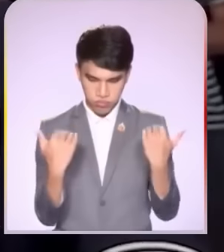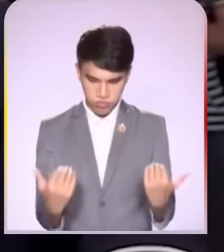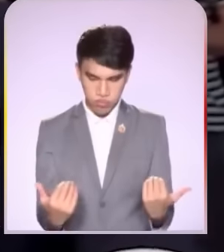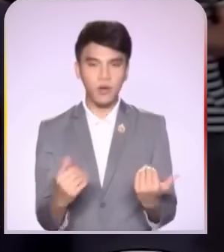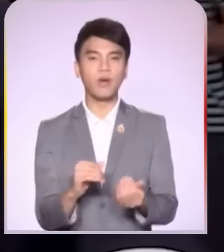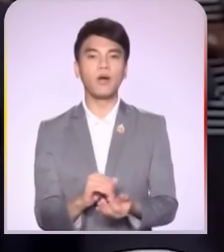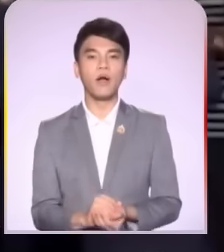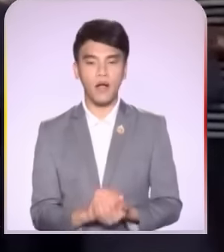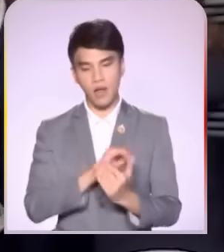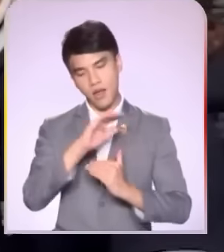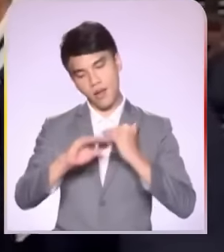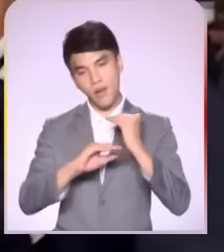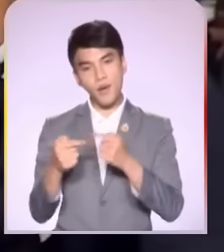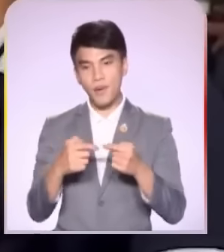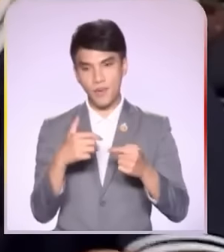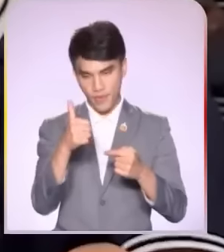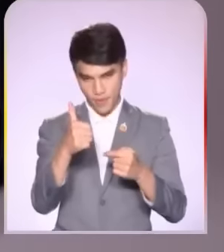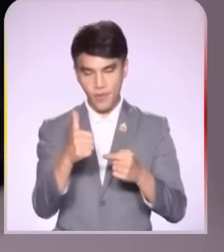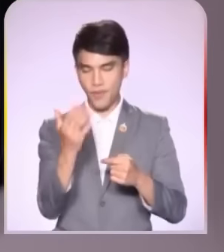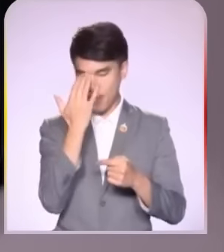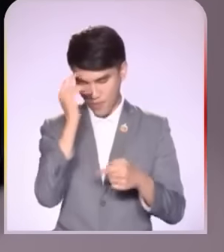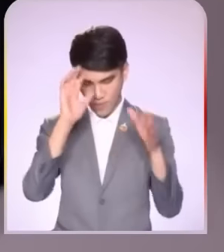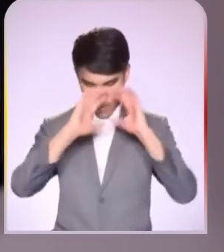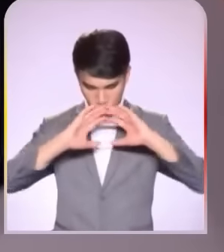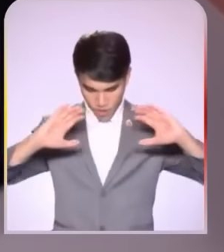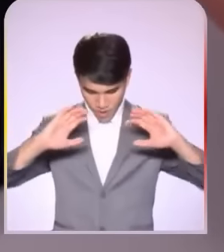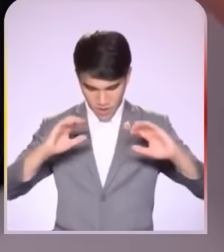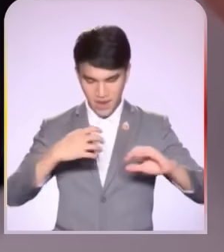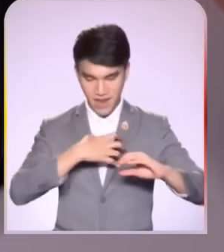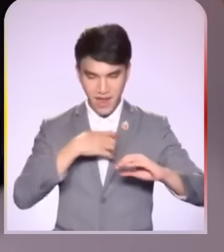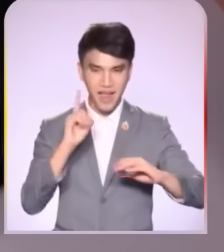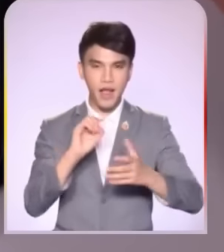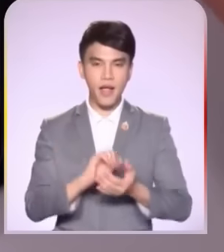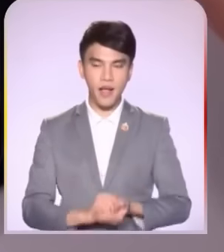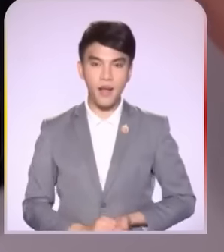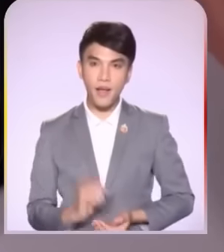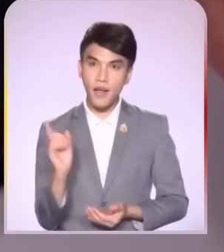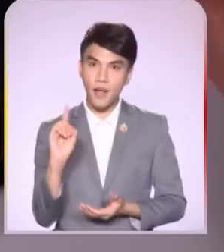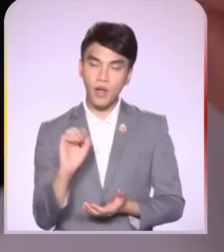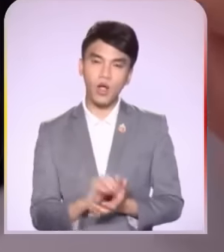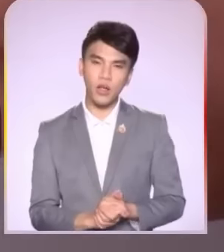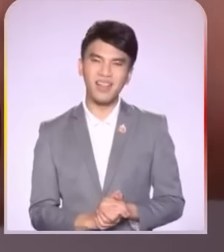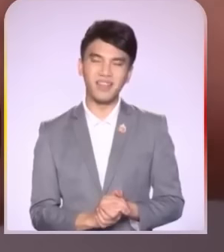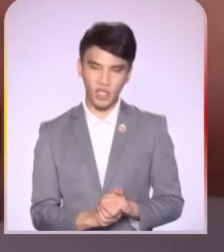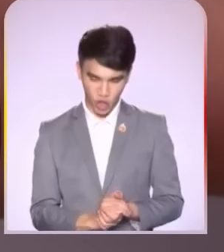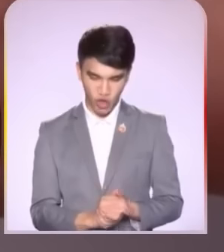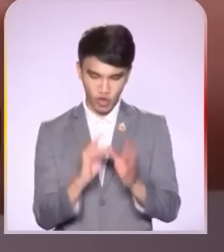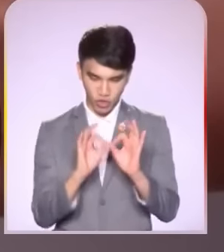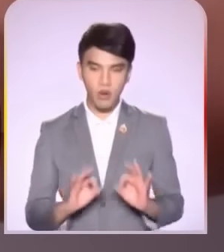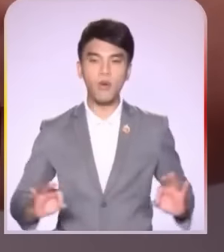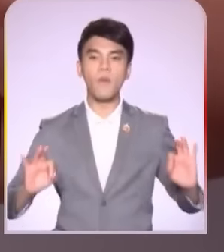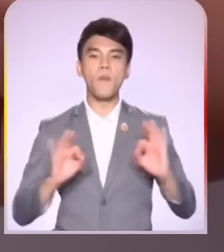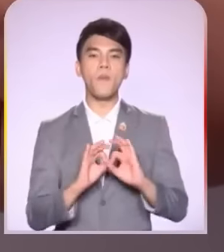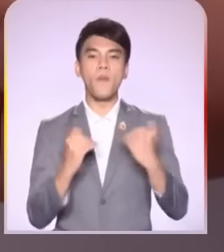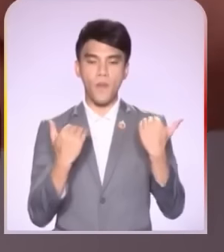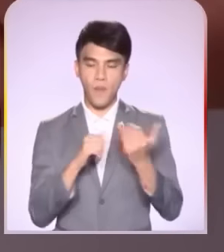ปนี้ยังพัฒนาอย่างต่อเนื่องครับเพราะรัฐบาลมุ่งหวังให้แอปนี้เป็นซุปเปอร์แอปที่จะเป็นแอปหลักนะร